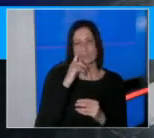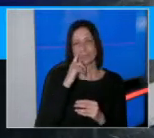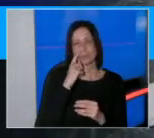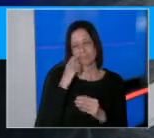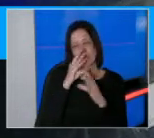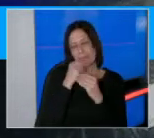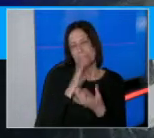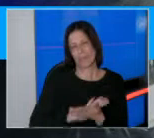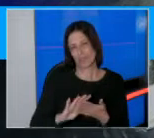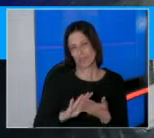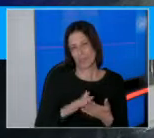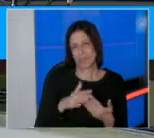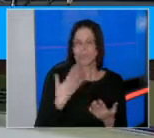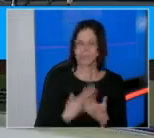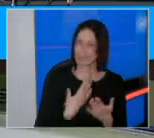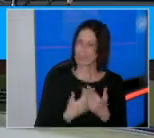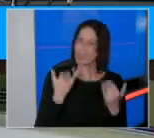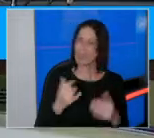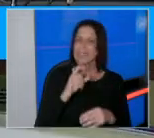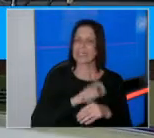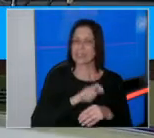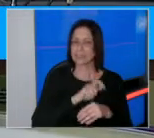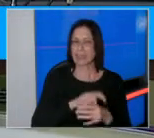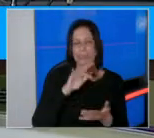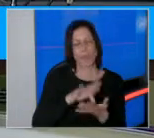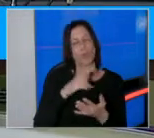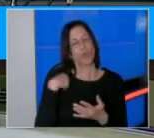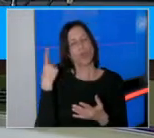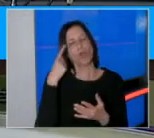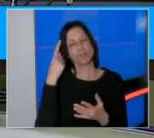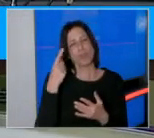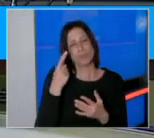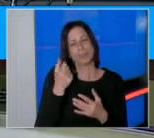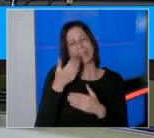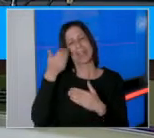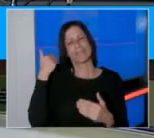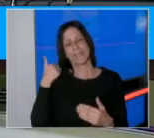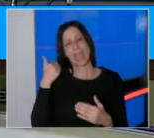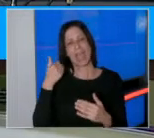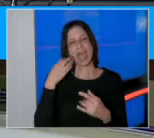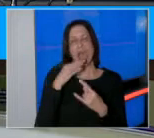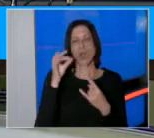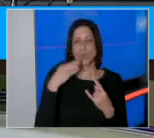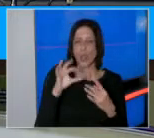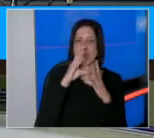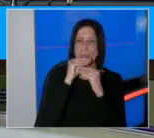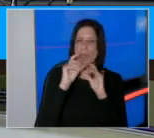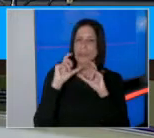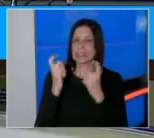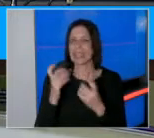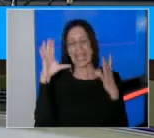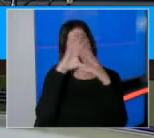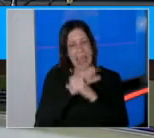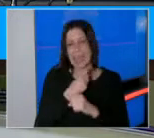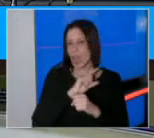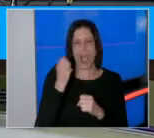נדבר הכי פשוט, תכלס, הגיע הזמן, הגיע המקום, כולנו חשבנו זה הגיע קצת לפני חנוכה, דיברו איתנו על סגר לילי, לא